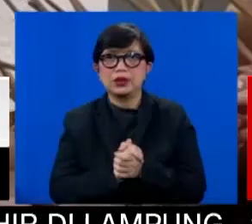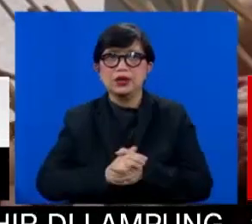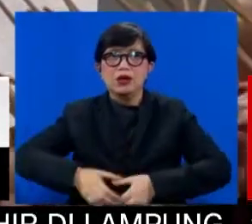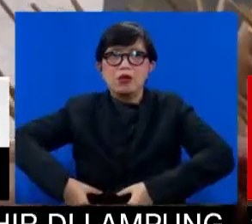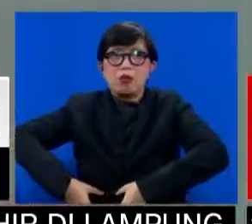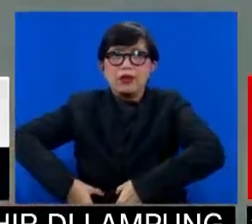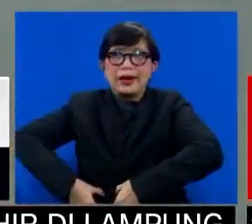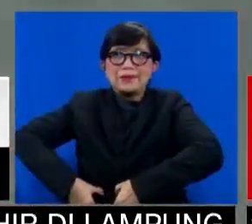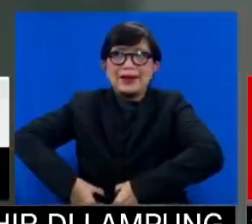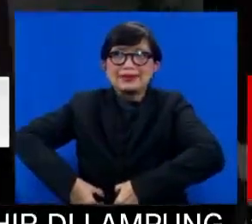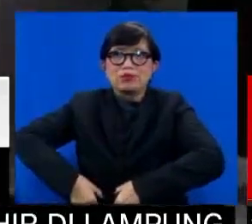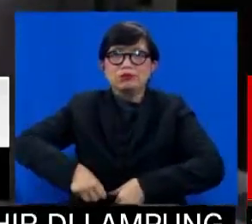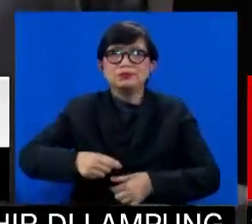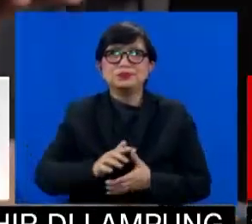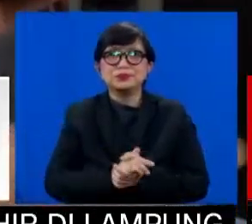ya.